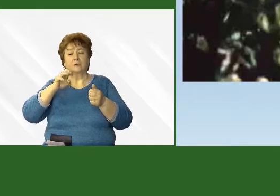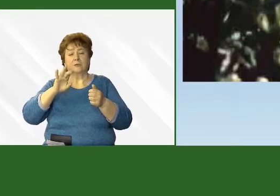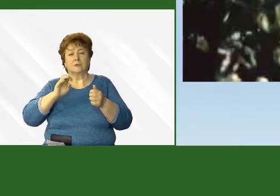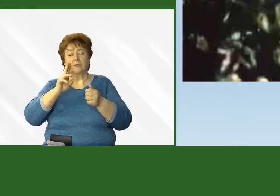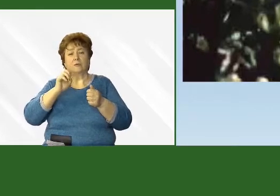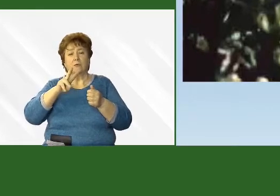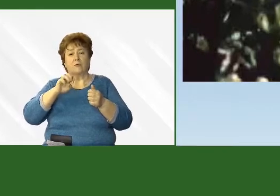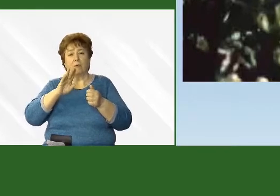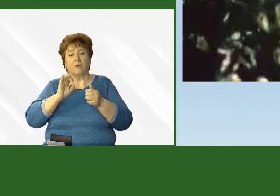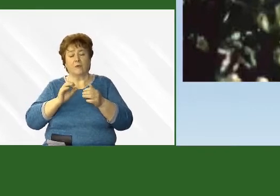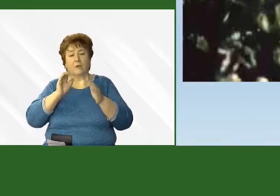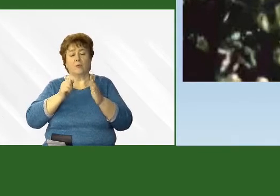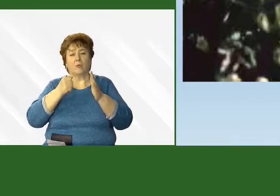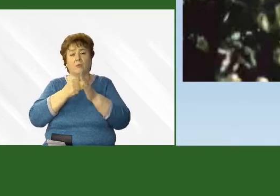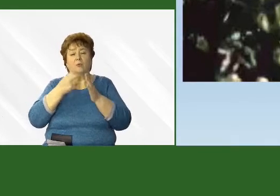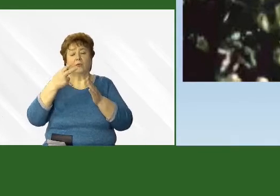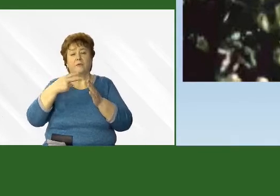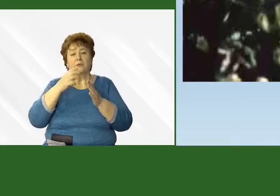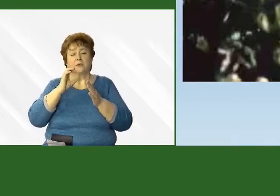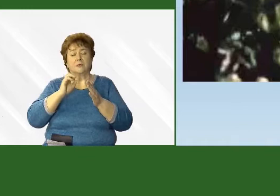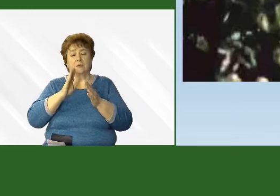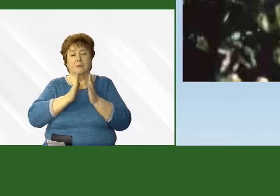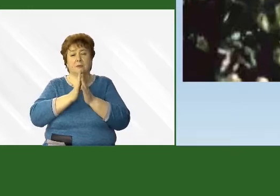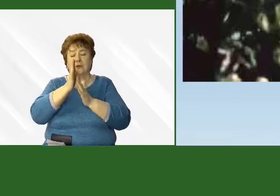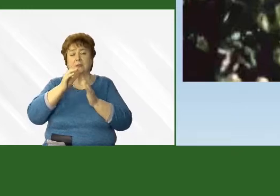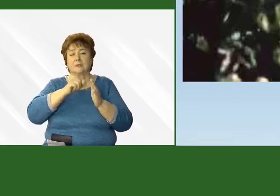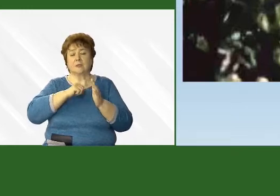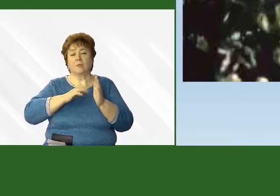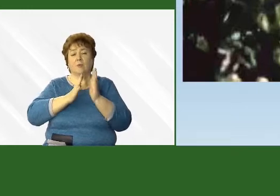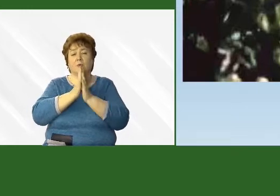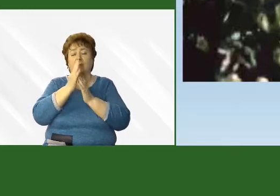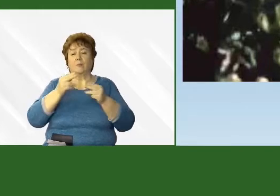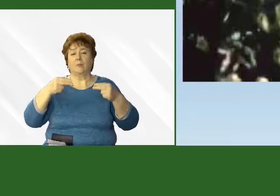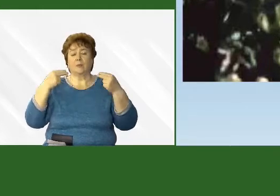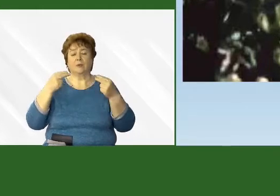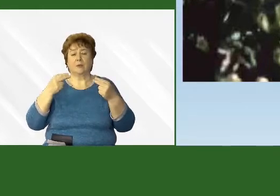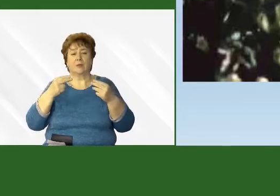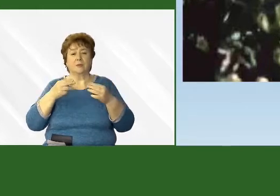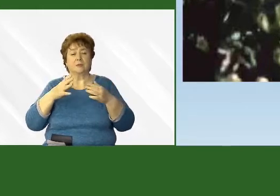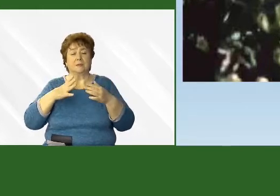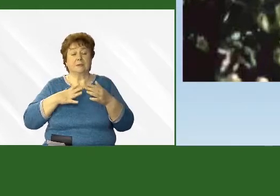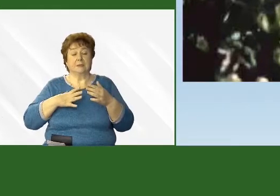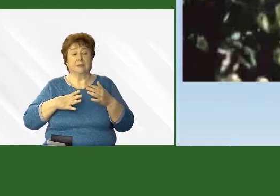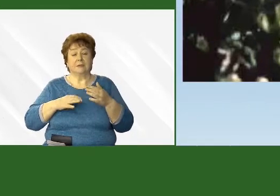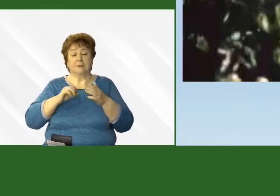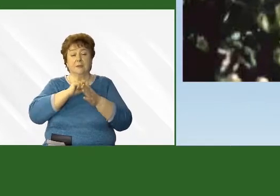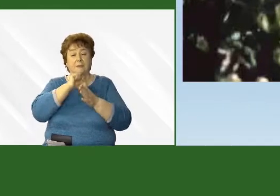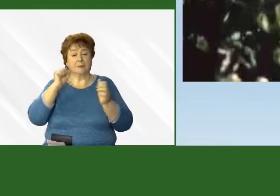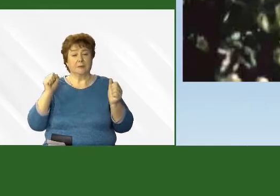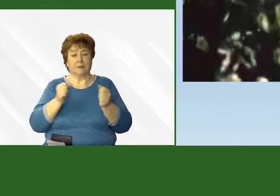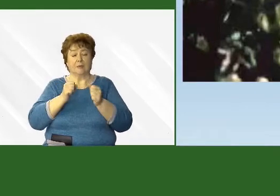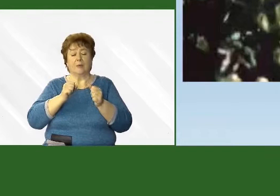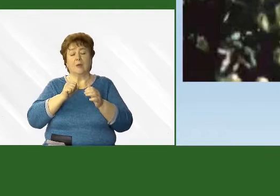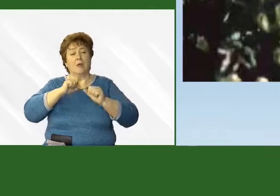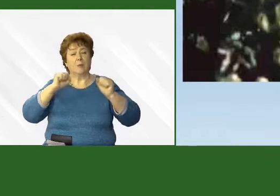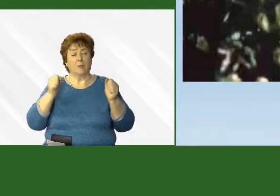могут вырастать до 20 сантиметров. Само растение прекрасно переносит заморозки.